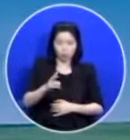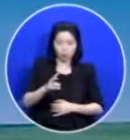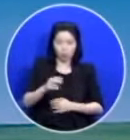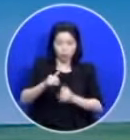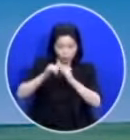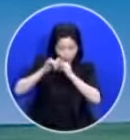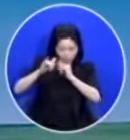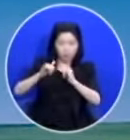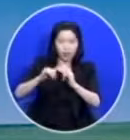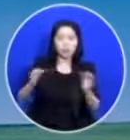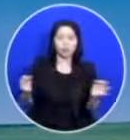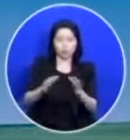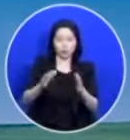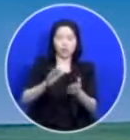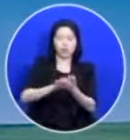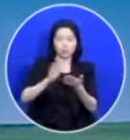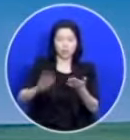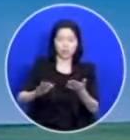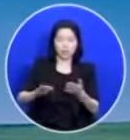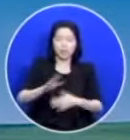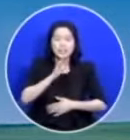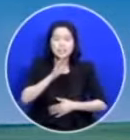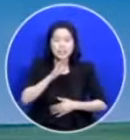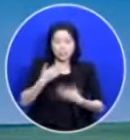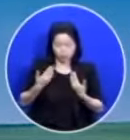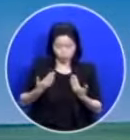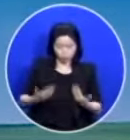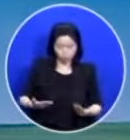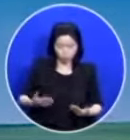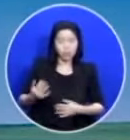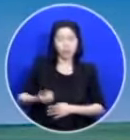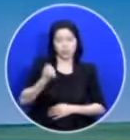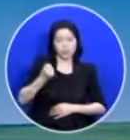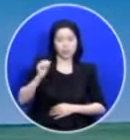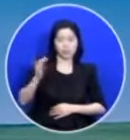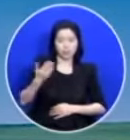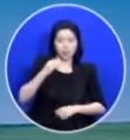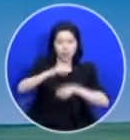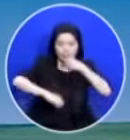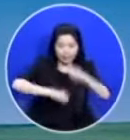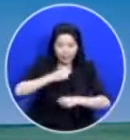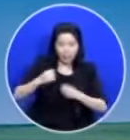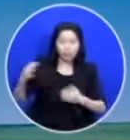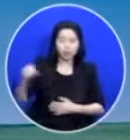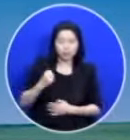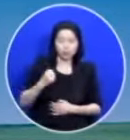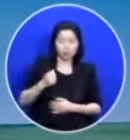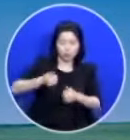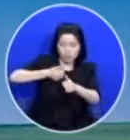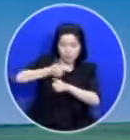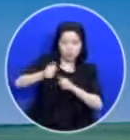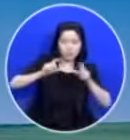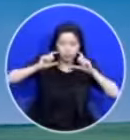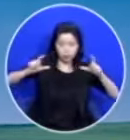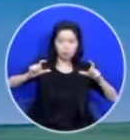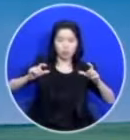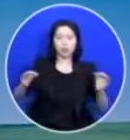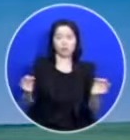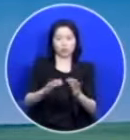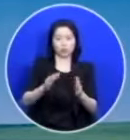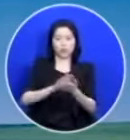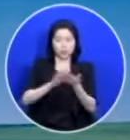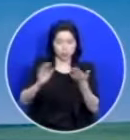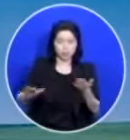위대한 순간인 거예요 진짜 쉼을 누리는 것입니다 자유를 얻고 승리를 선포하는 순간이에요